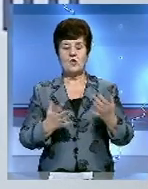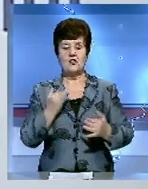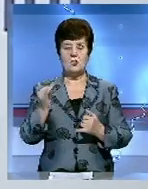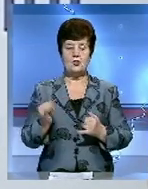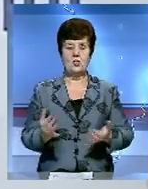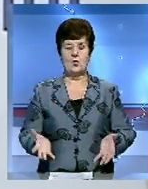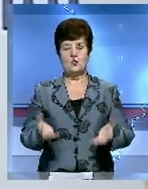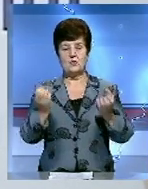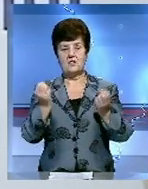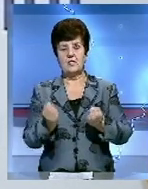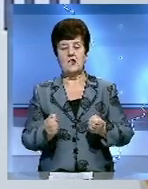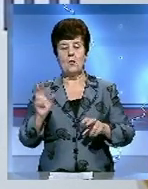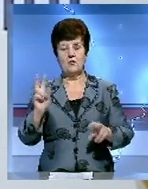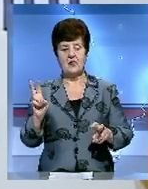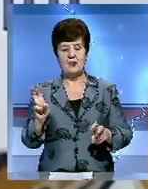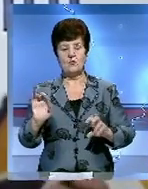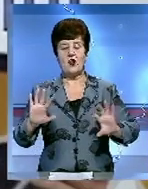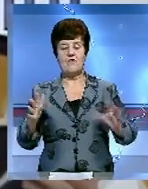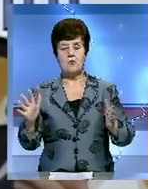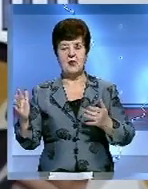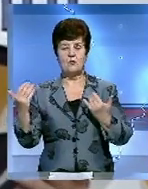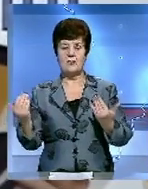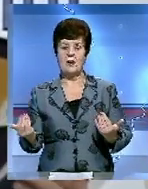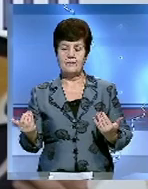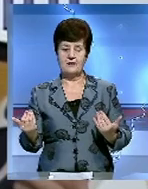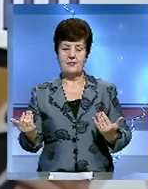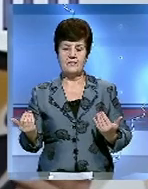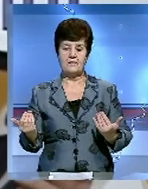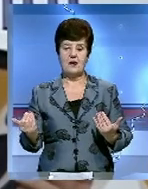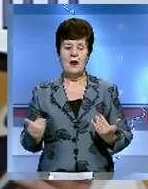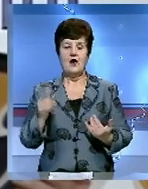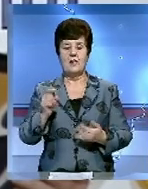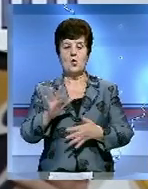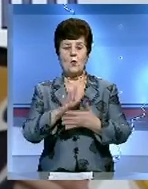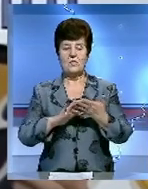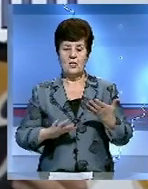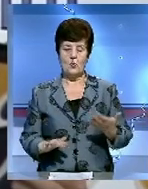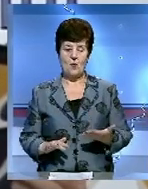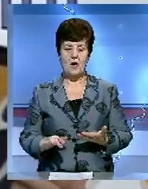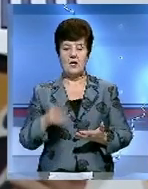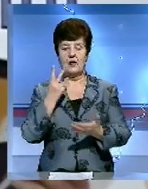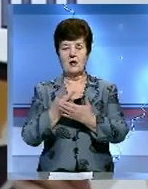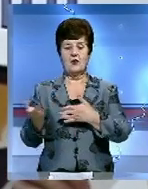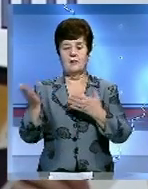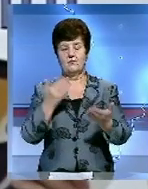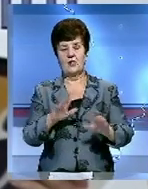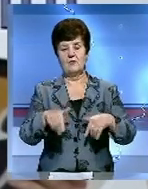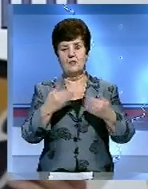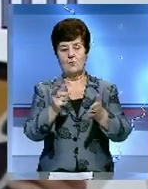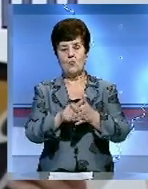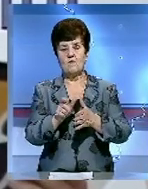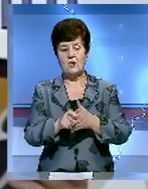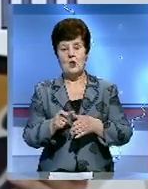contextul evenimentului de astăzi. În continuare, invităm la microfon și oferim cuvânt